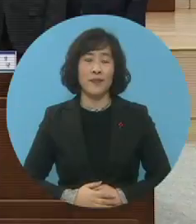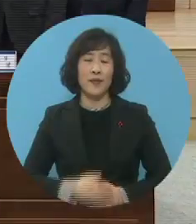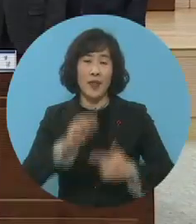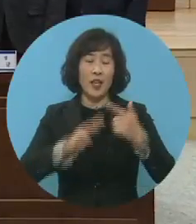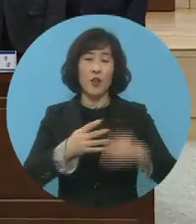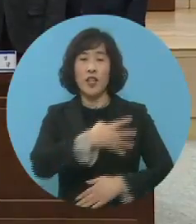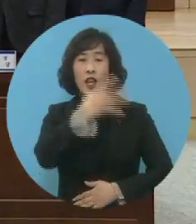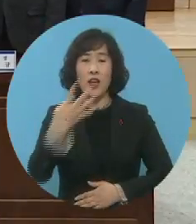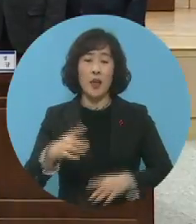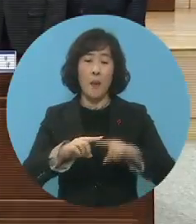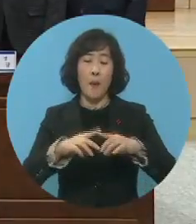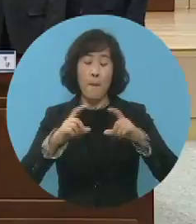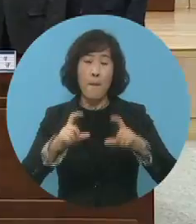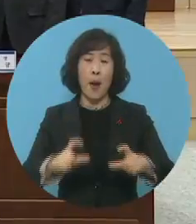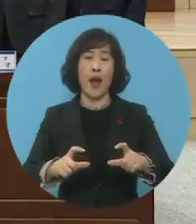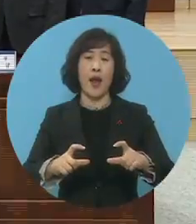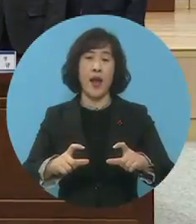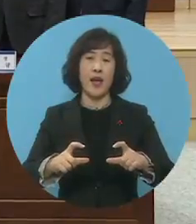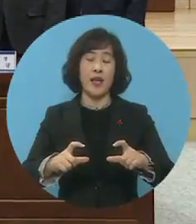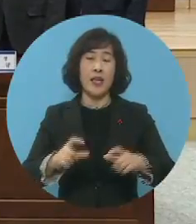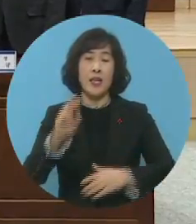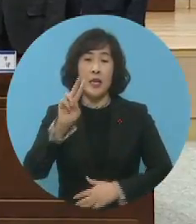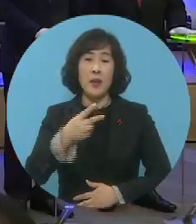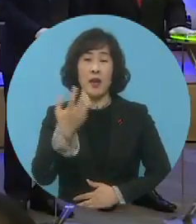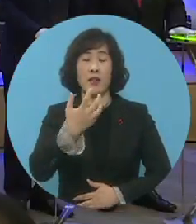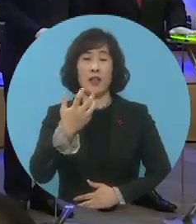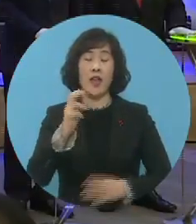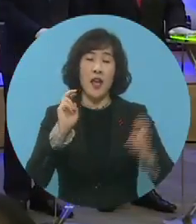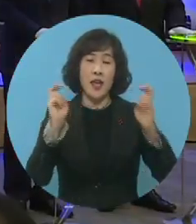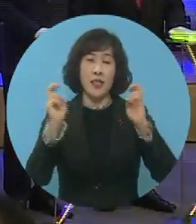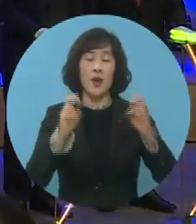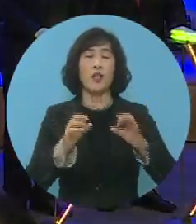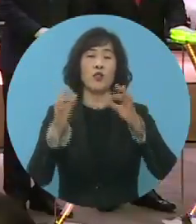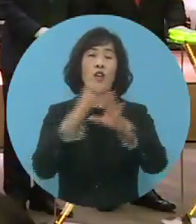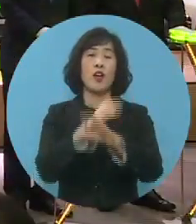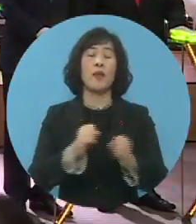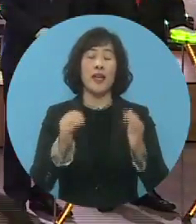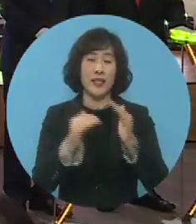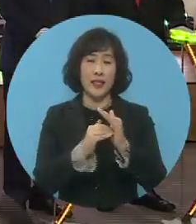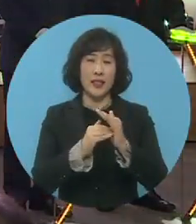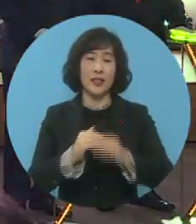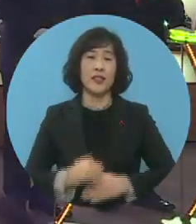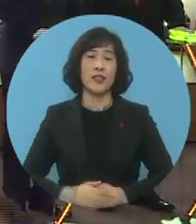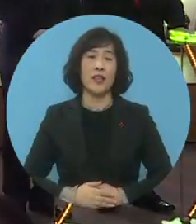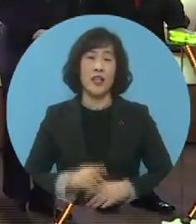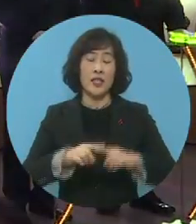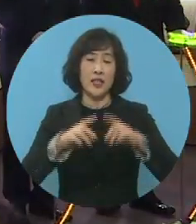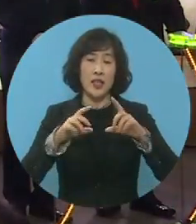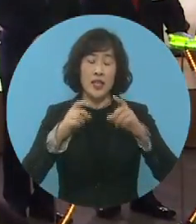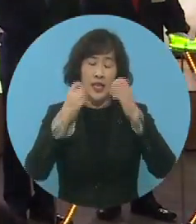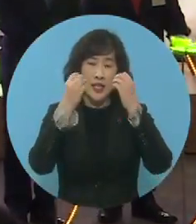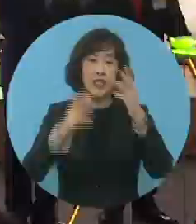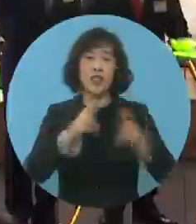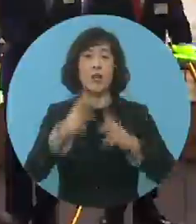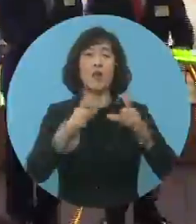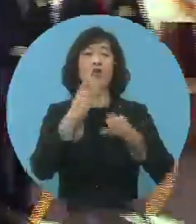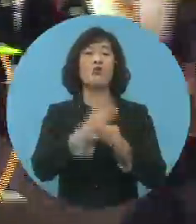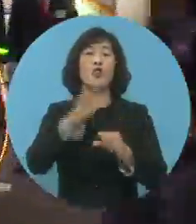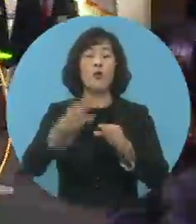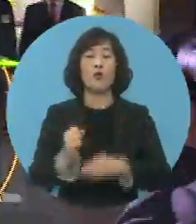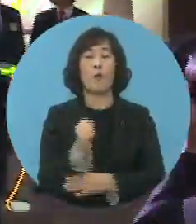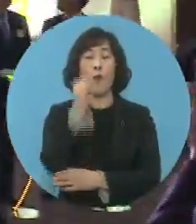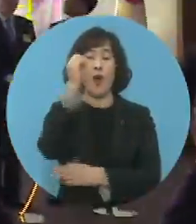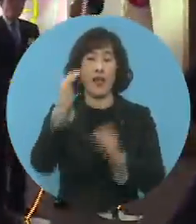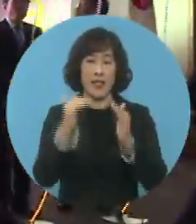활발해졌습니다. 나주 혁신도시 빛가람 에너지밸리는 280개의 기업과 투자 협약을 맺으면서 에너지